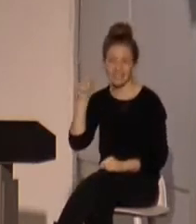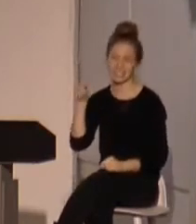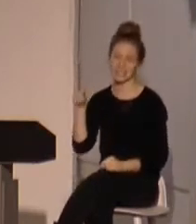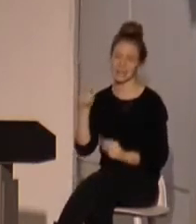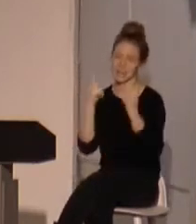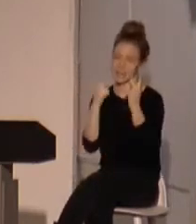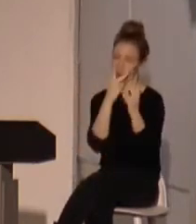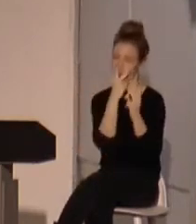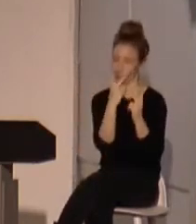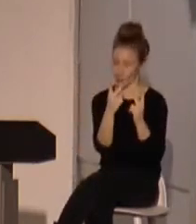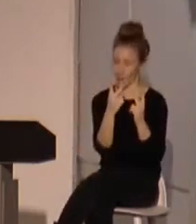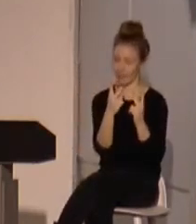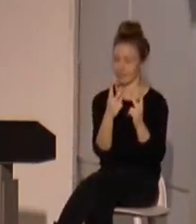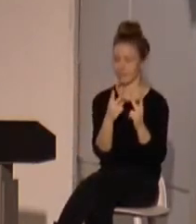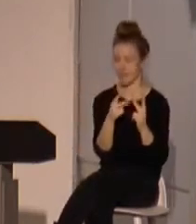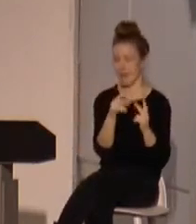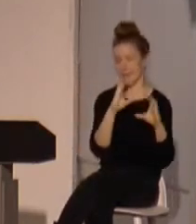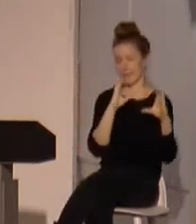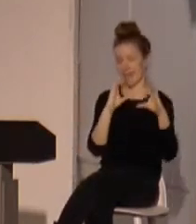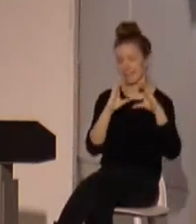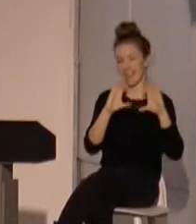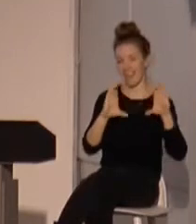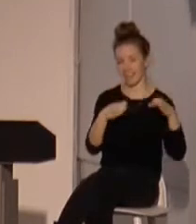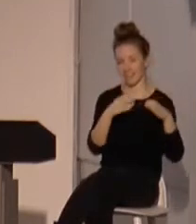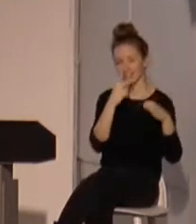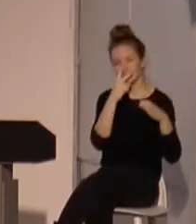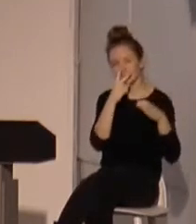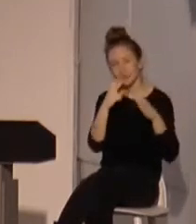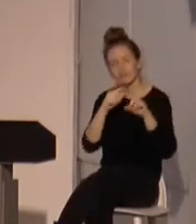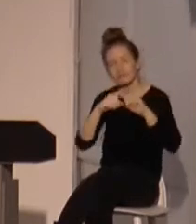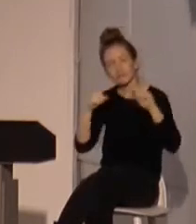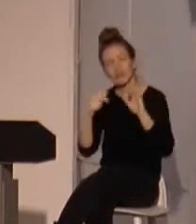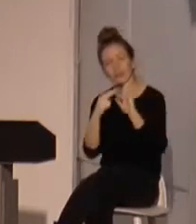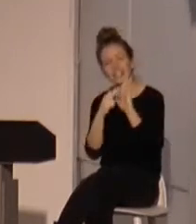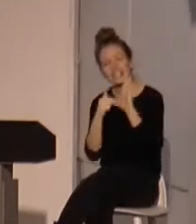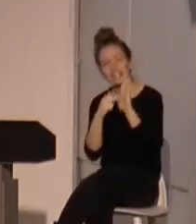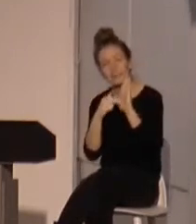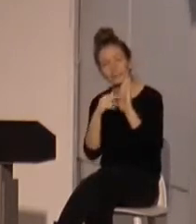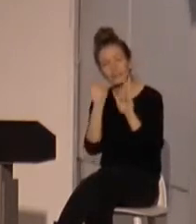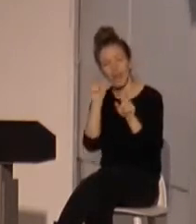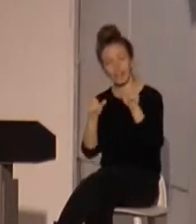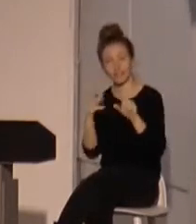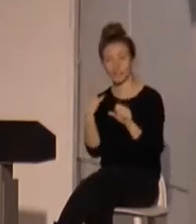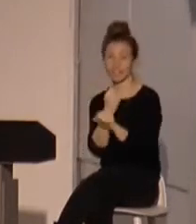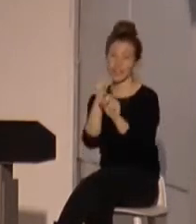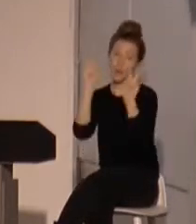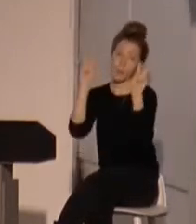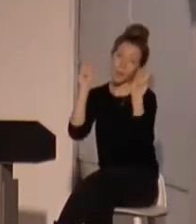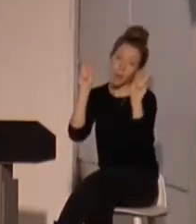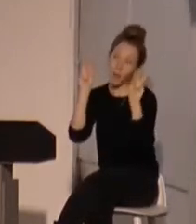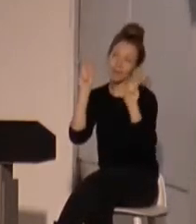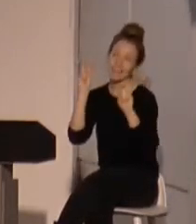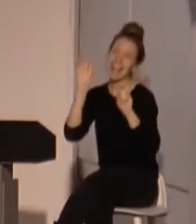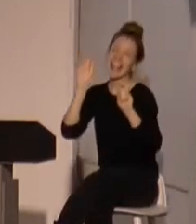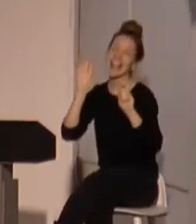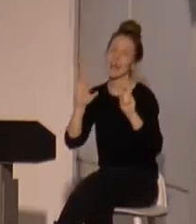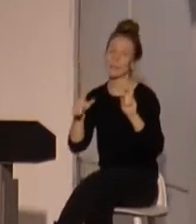את זה במדיה החברתית, שמראים כל מיני דימויים של אנשים שהצליחו, שוב במרכאות, למרות